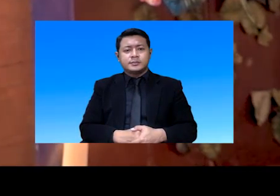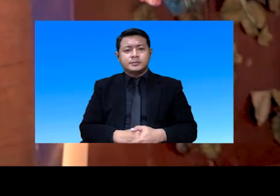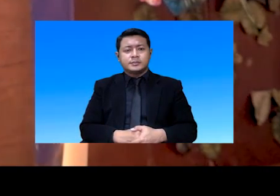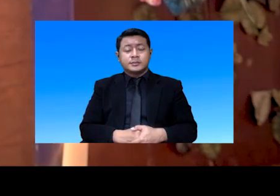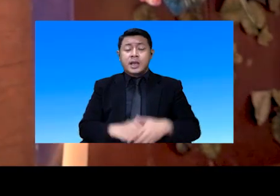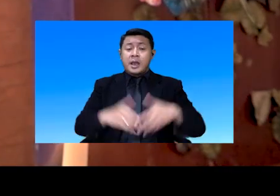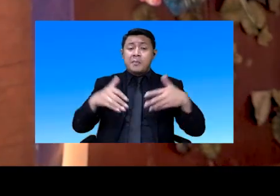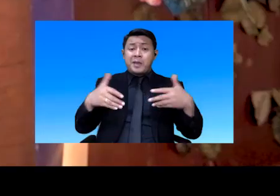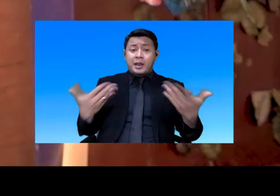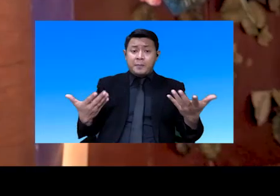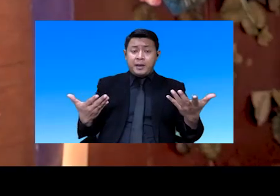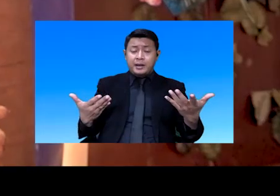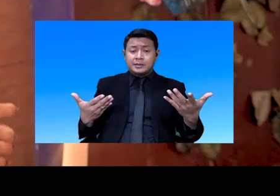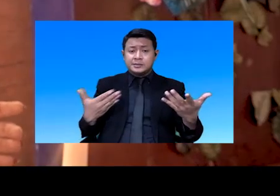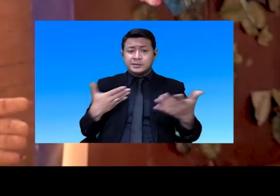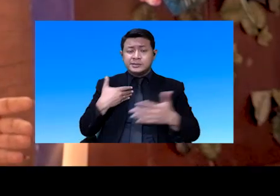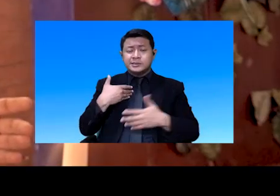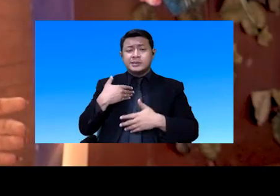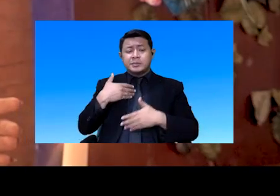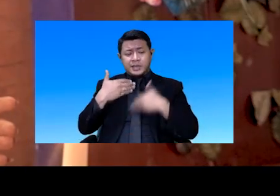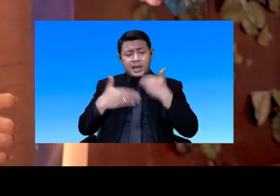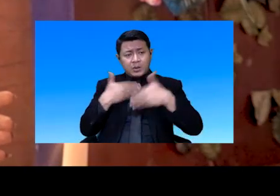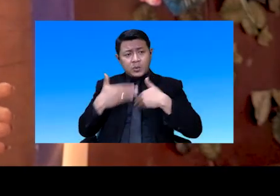Bagaimana kemudian saya bisa menjalani kehidupan